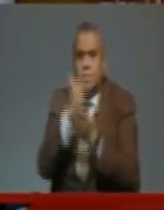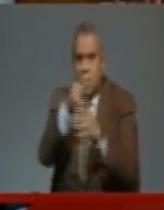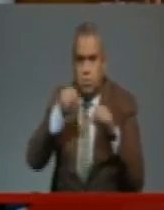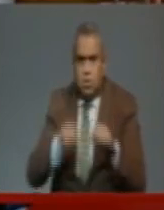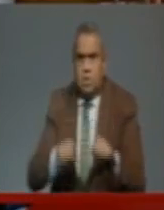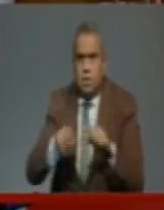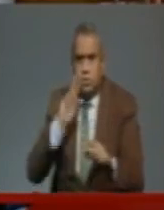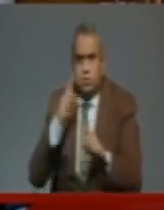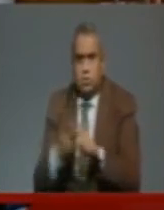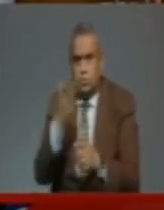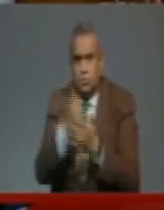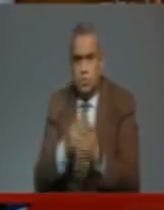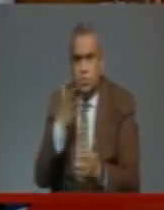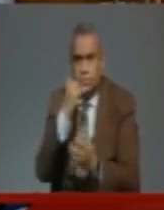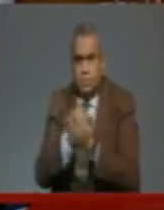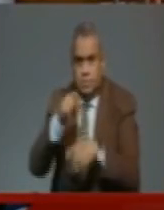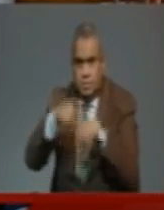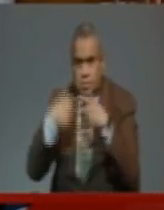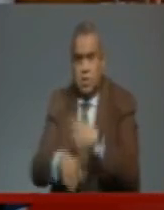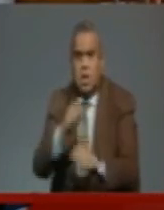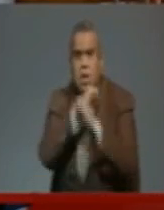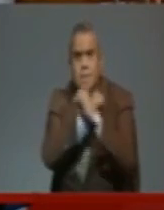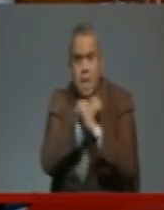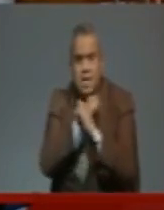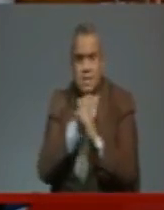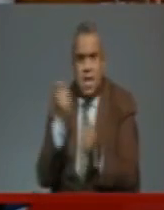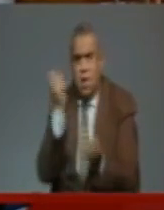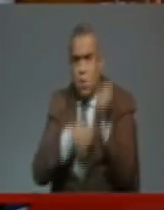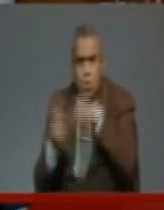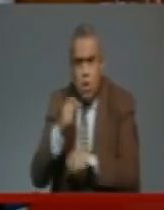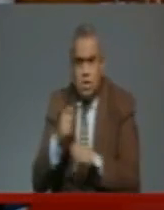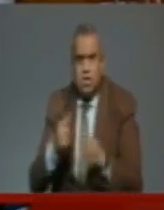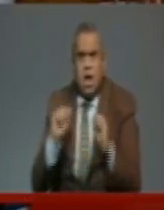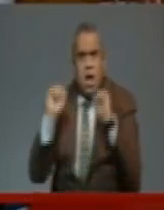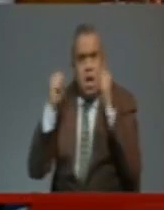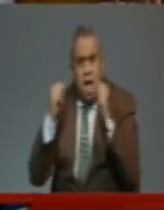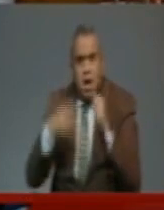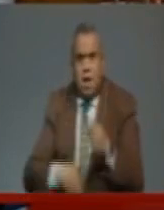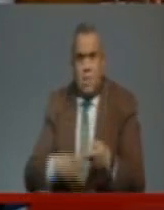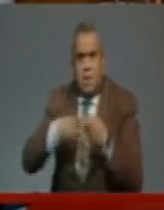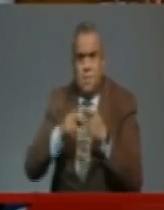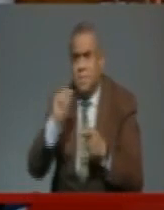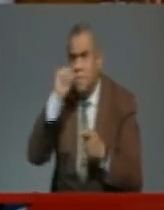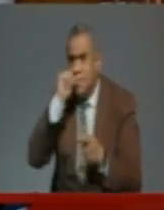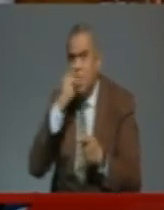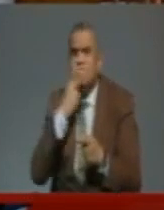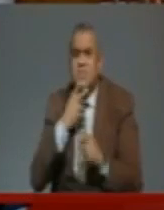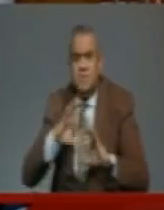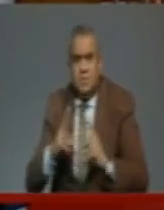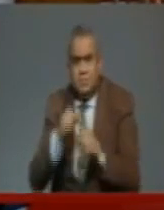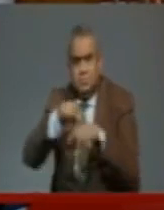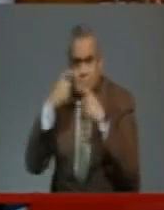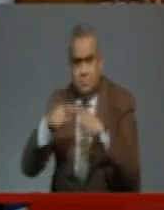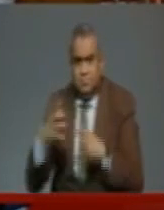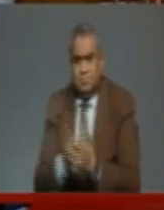النهارده، بالاضافه طبعا مستودعات ومخازن وورش ومولدات كهرباء ومحطه معالجه ميه صرف صحي ومحطه تحليه ميه بحر، كل